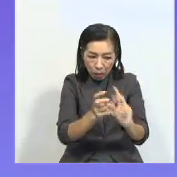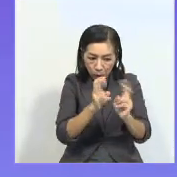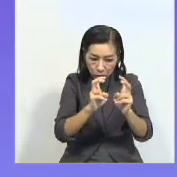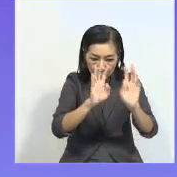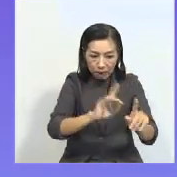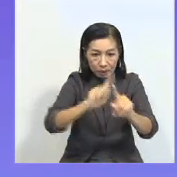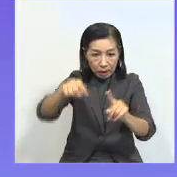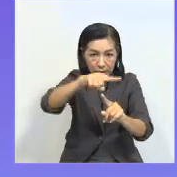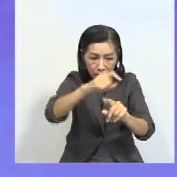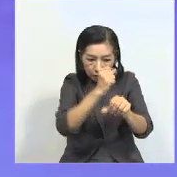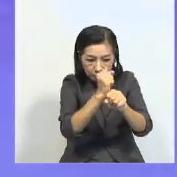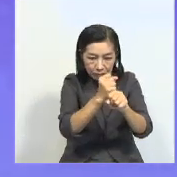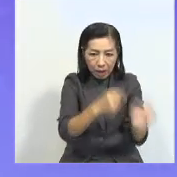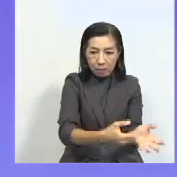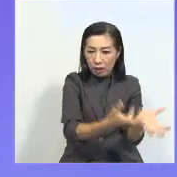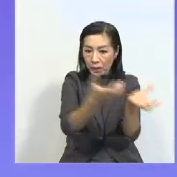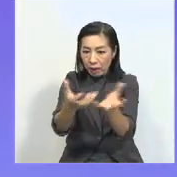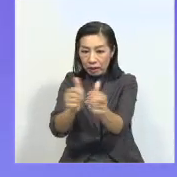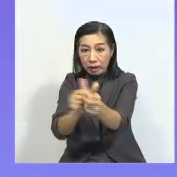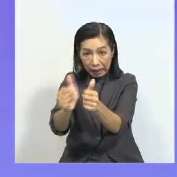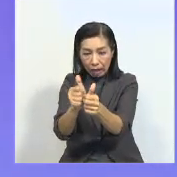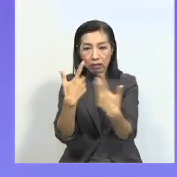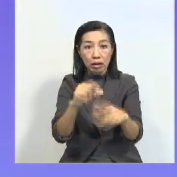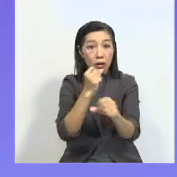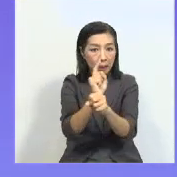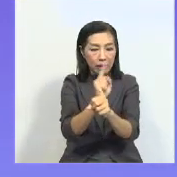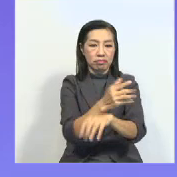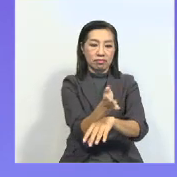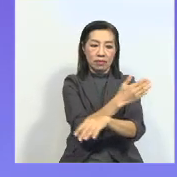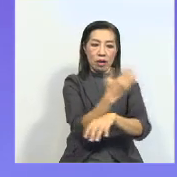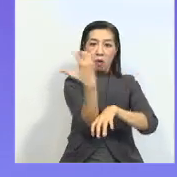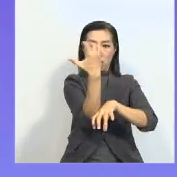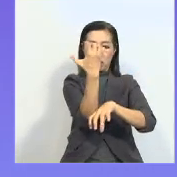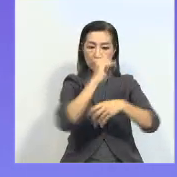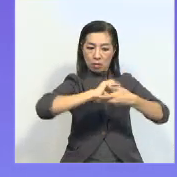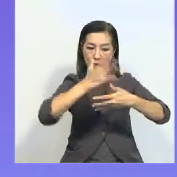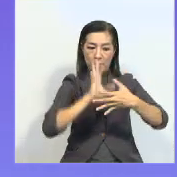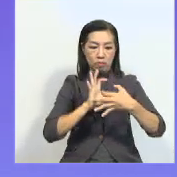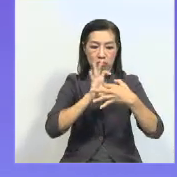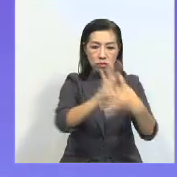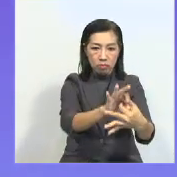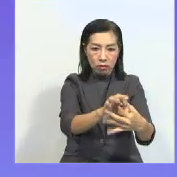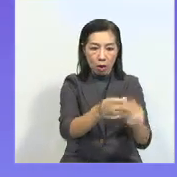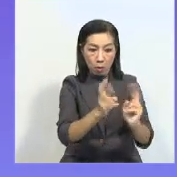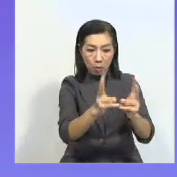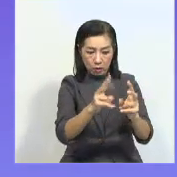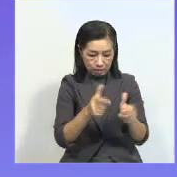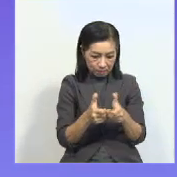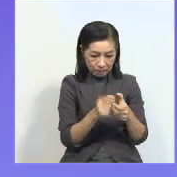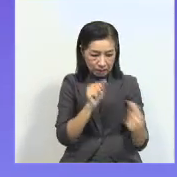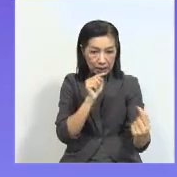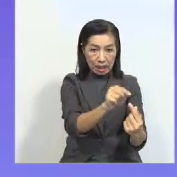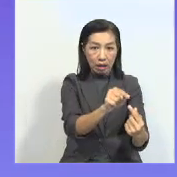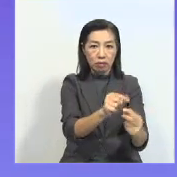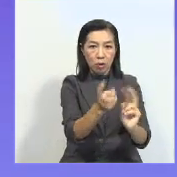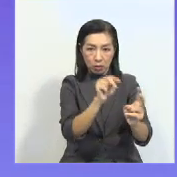ป็นการสร้างหุ่นยนต์ขึ้นมาด้วยการเขียนโปรแกรมคอมพิวเตอร์ควบคุมหุ่นยนต์ซึ่งนอกจากควบคุมหุ่นยนต์แล้วเนี่ยสิ่งที่เข